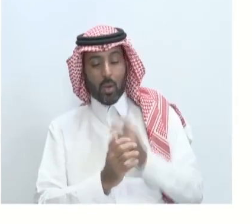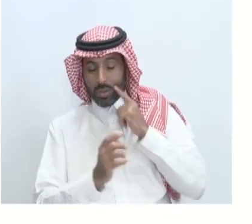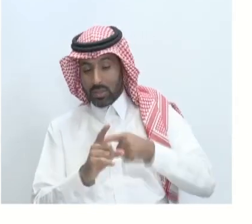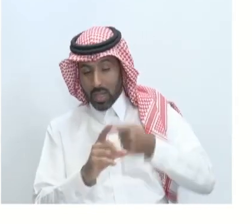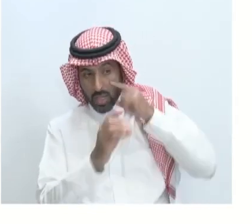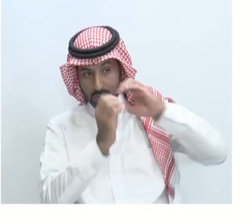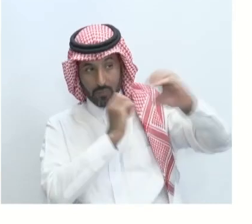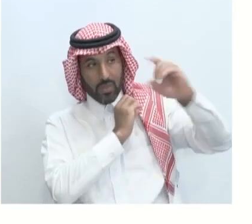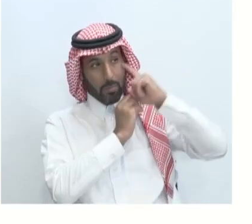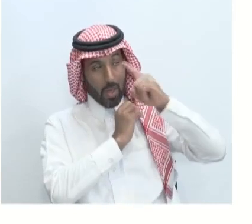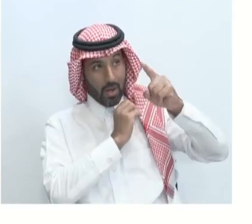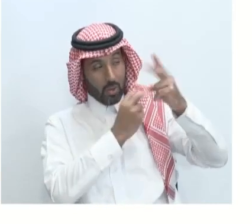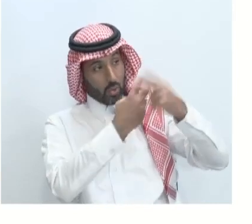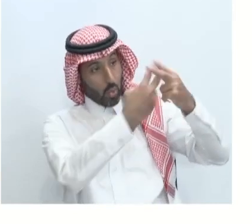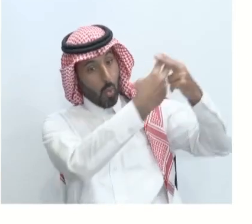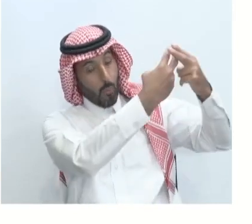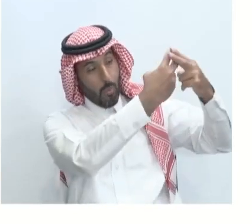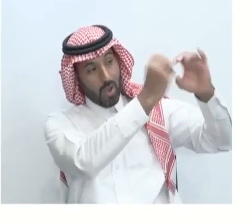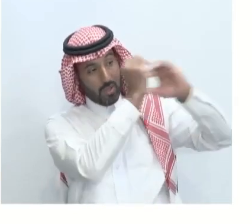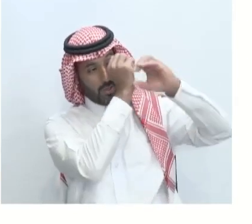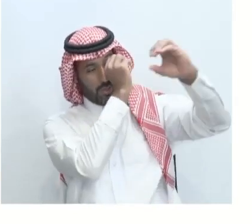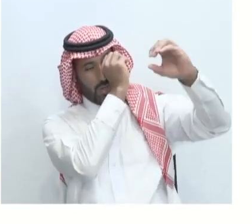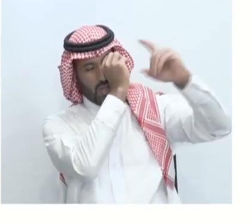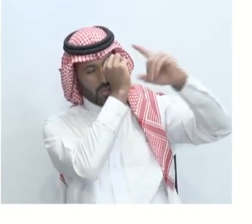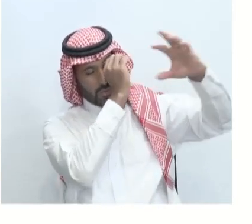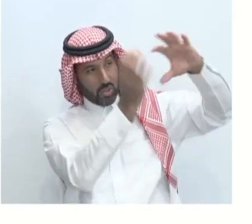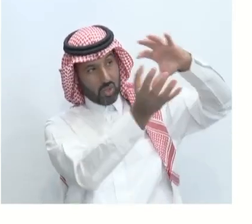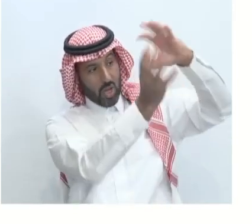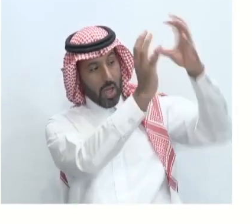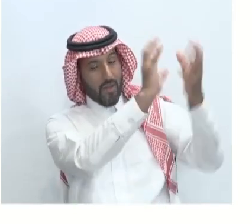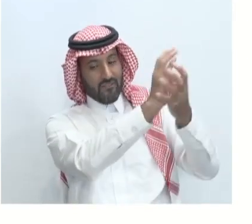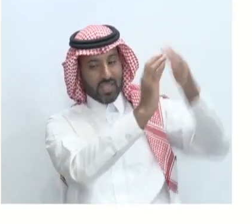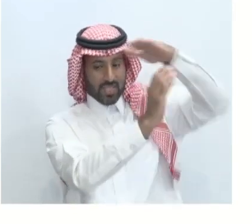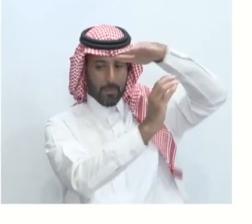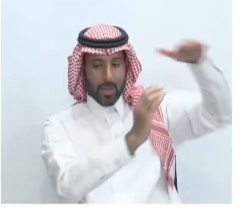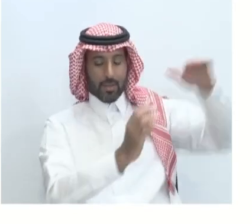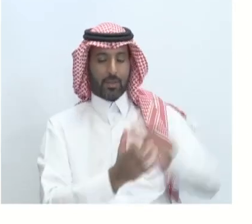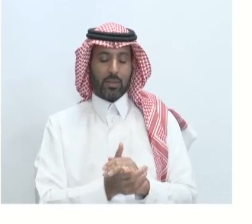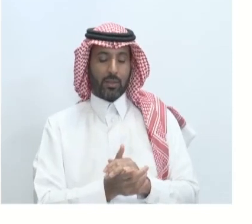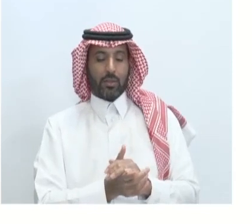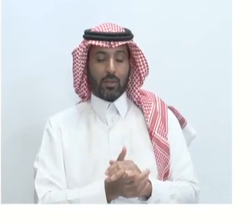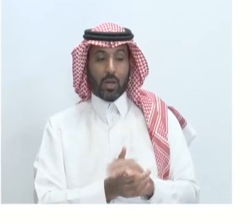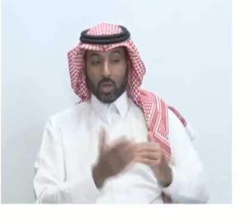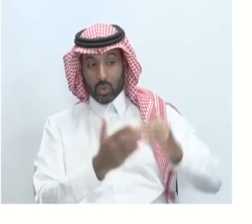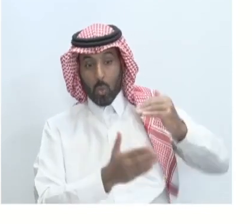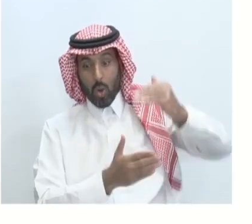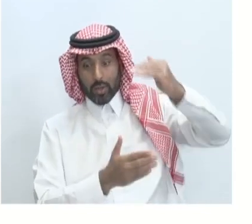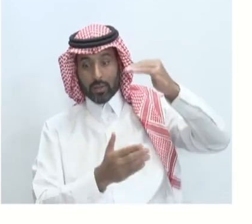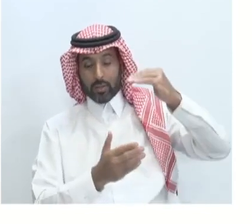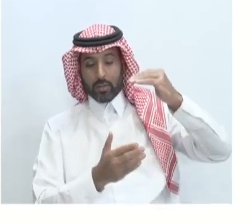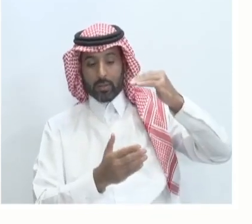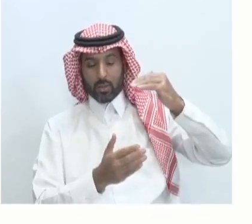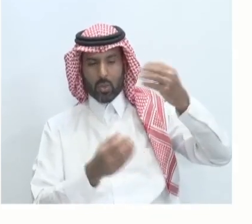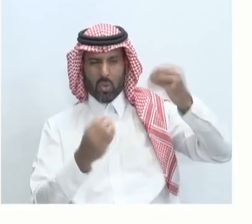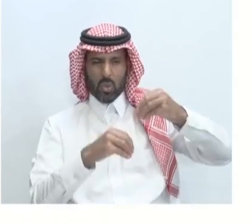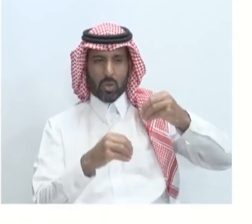الفلكيون في رصد النجوم والاجرام في السماء وقد تطورت التلسكوبات